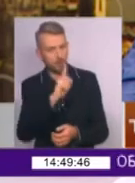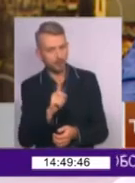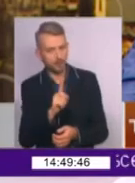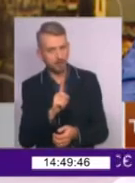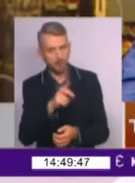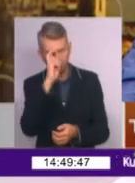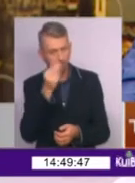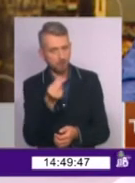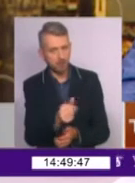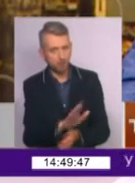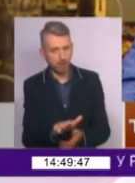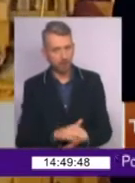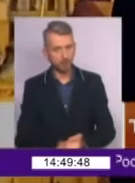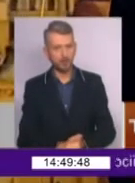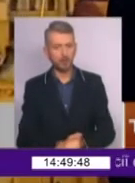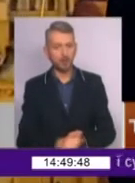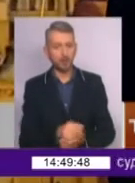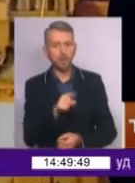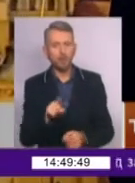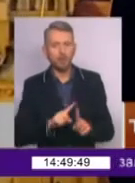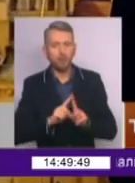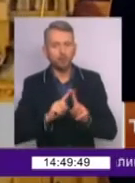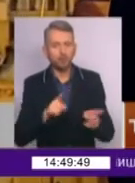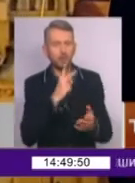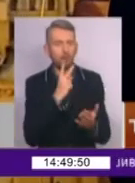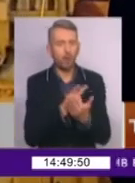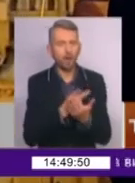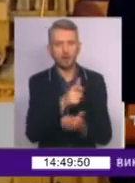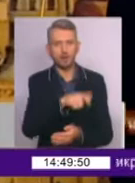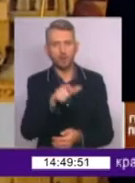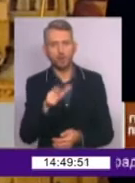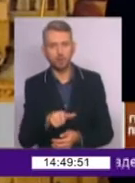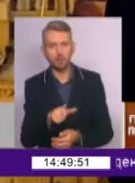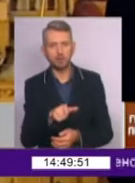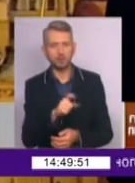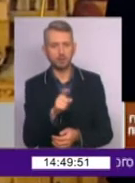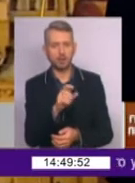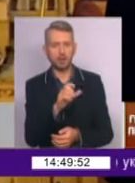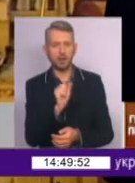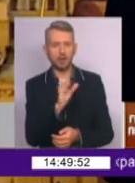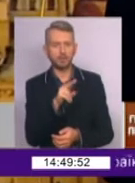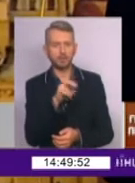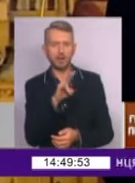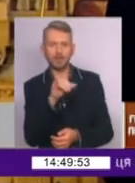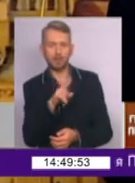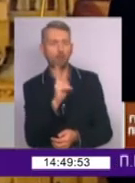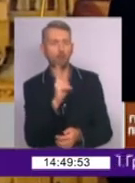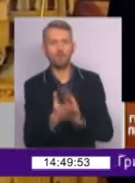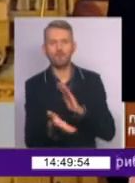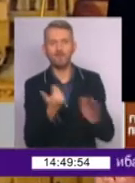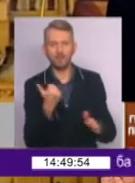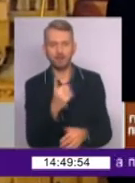не оплачуються державою. Вони особливо показані людям за спленією, тобто тим, яким видалена селезінка,